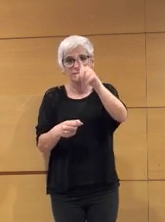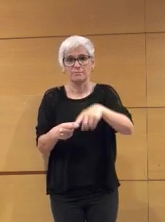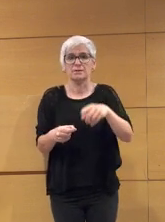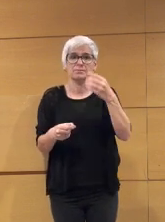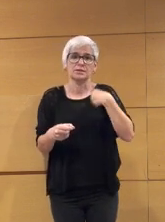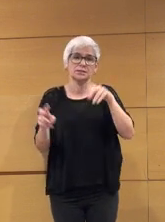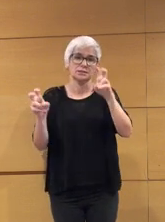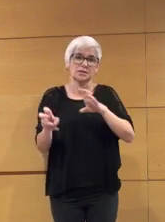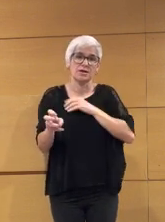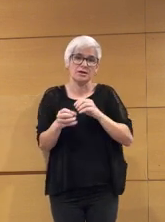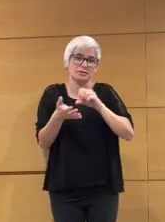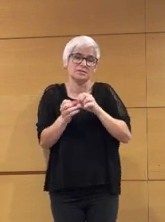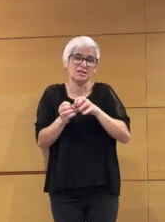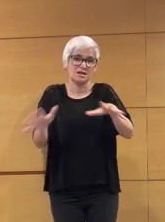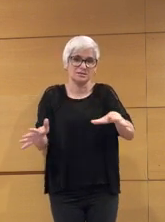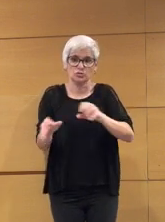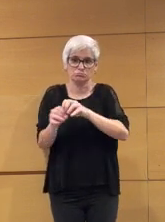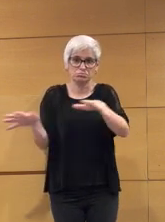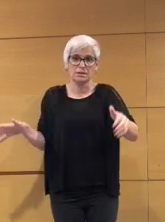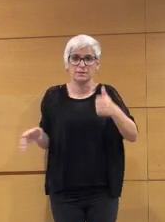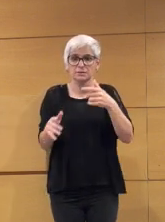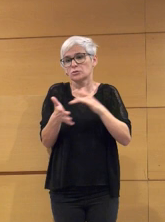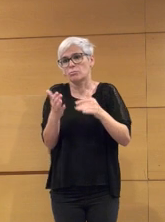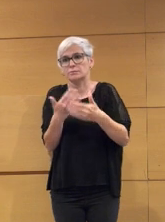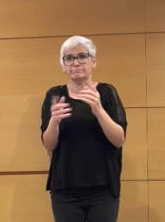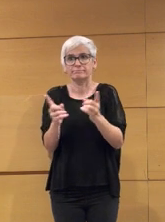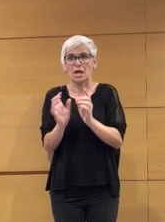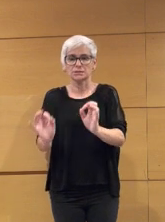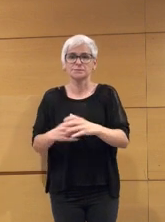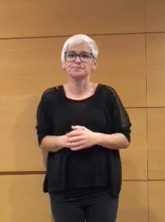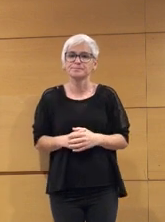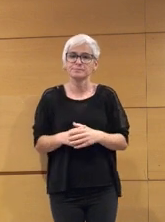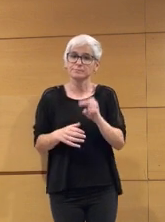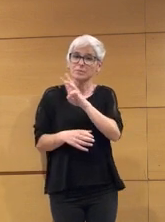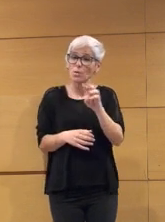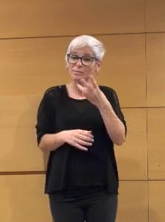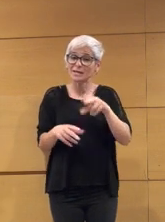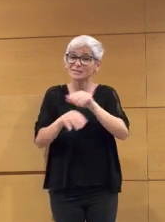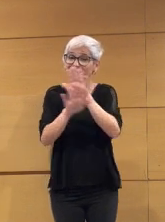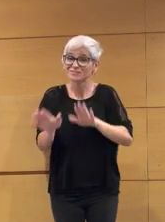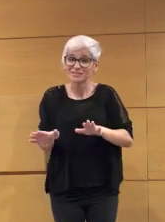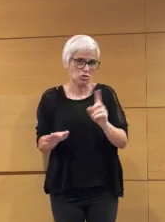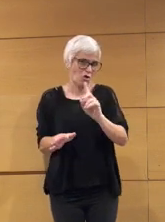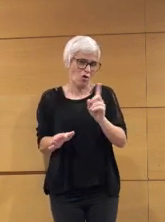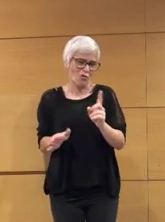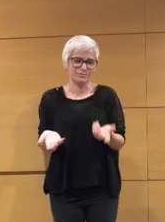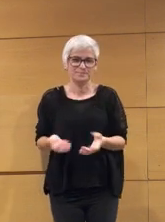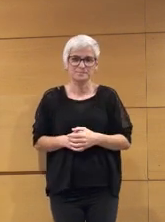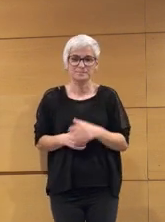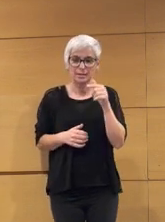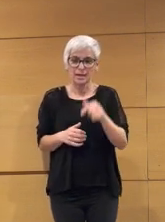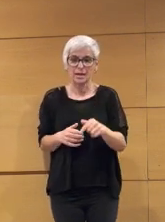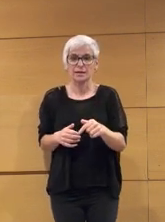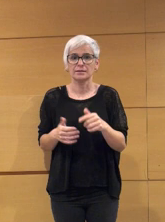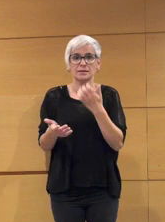tema de la descentralització. Això és una mica com a visió. S'acaba amb la web 3? Doncs no. Aquí